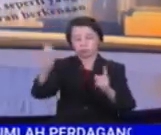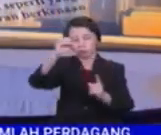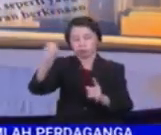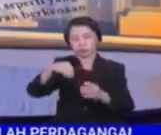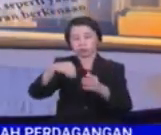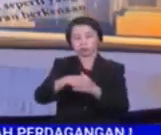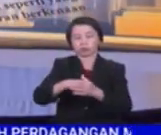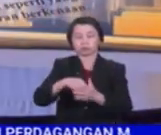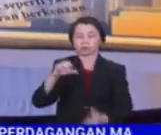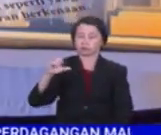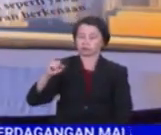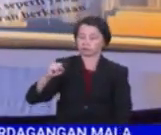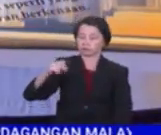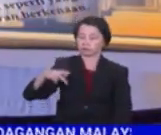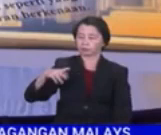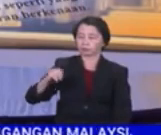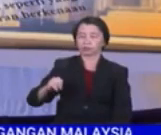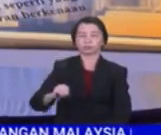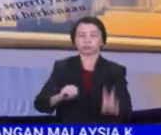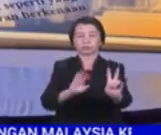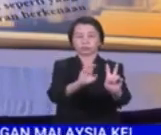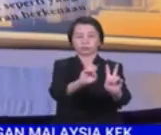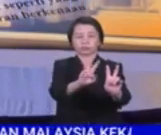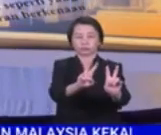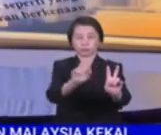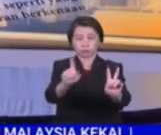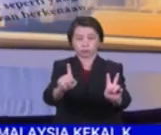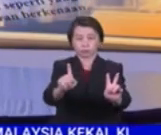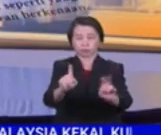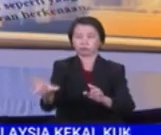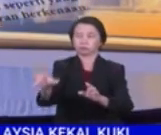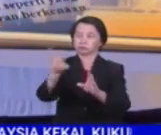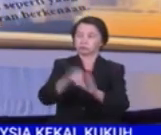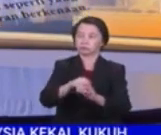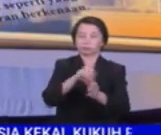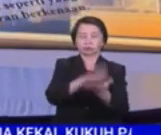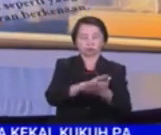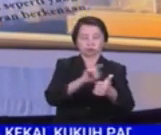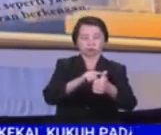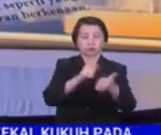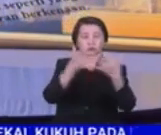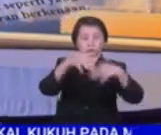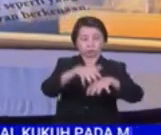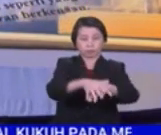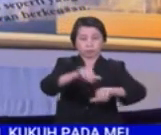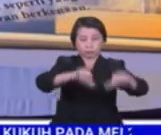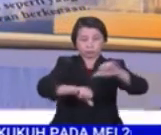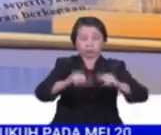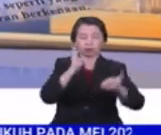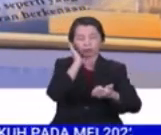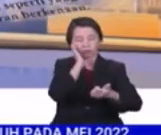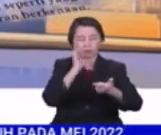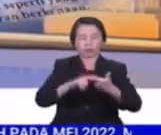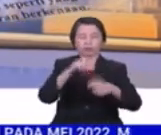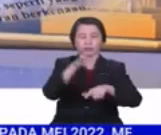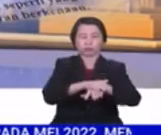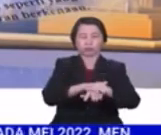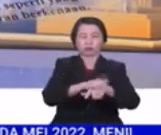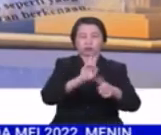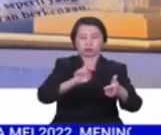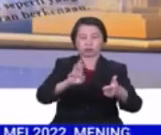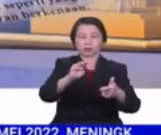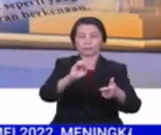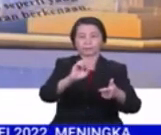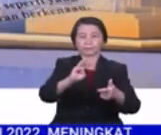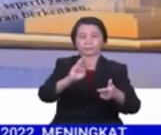dalam sijil pelajaran Malaysia SGM 2021 yang melibatkan Sekolah Menengah integrasi Syaikh Sekolah Menengah agama